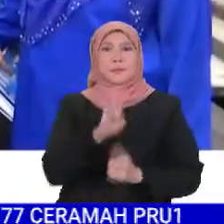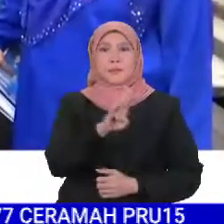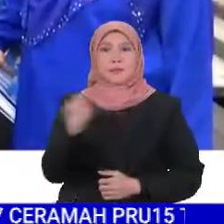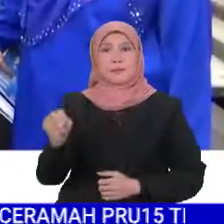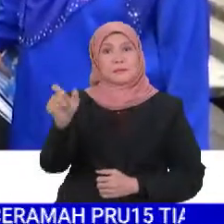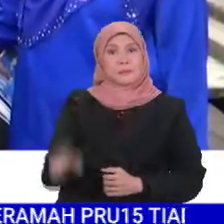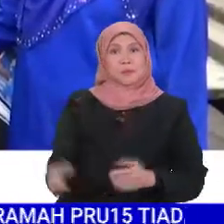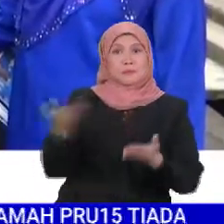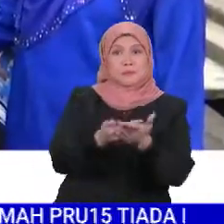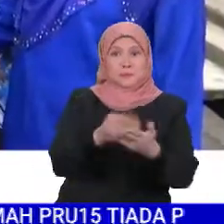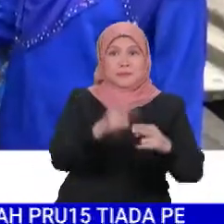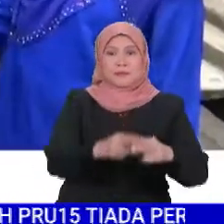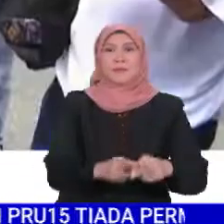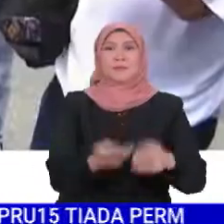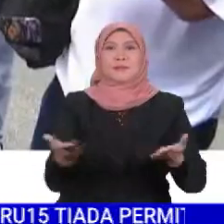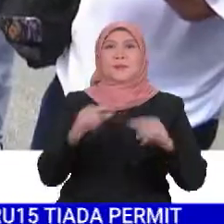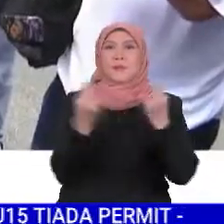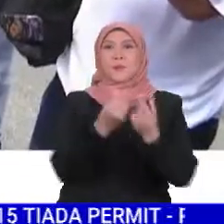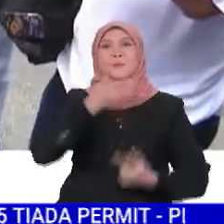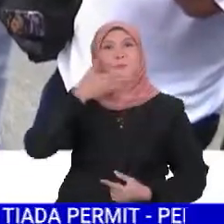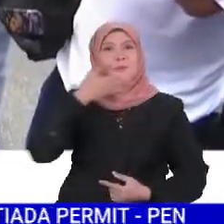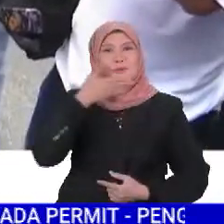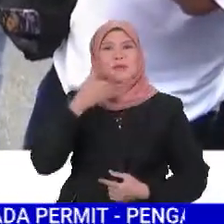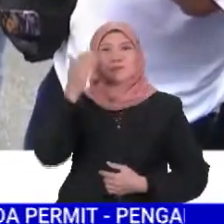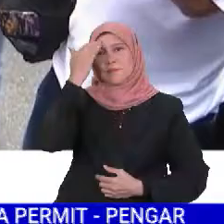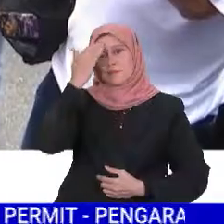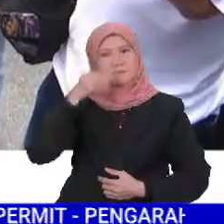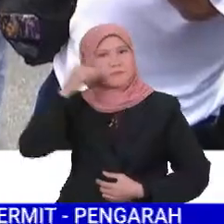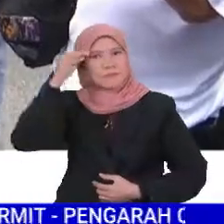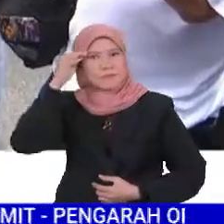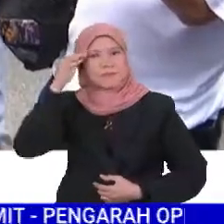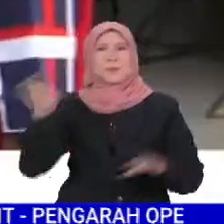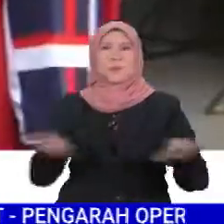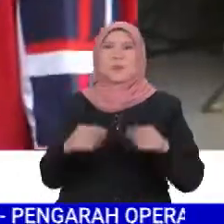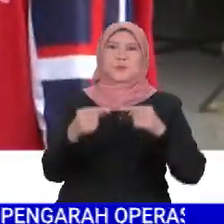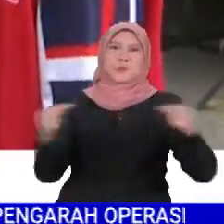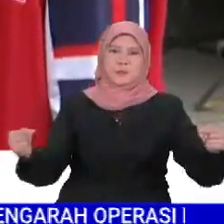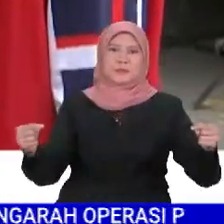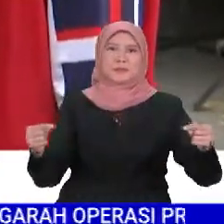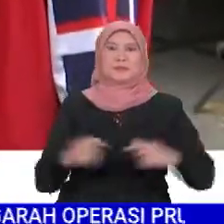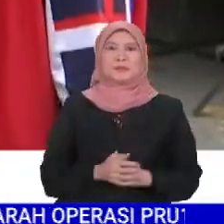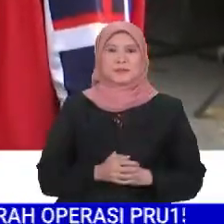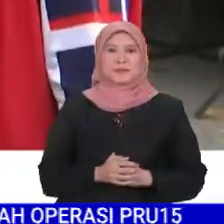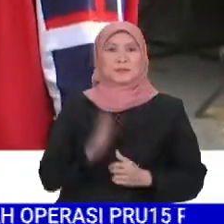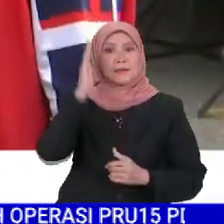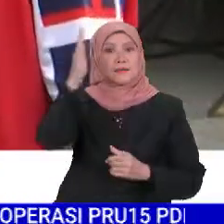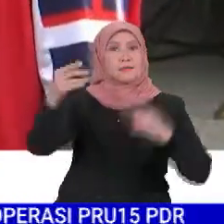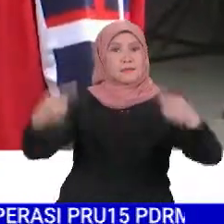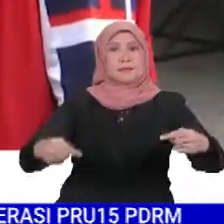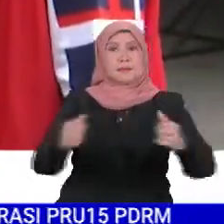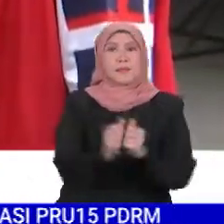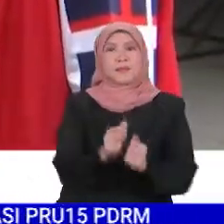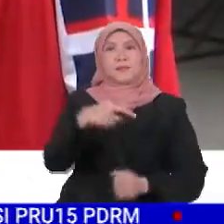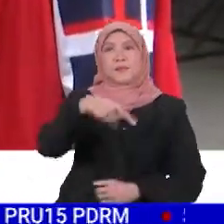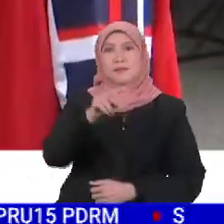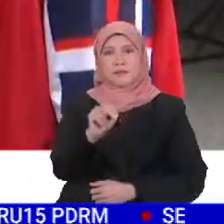Noran Zamini, orang ramai terutama golongan muda kini sudah celik dan matang dalam membuat sesuatu keputusan. Beliau bakal berentap dengan calon